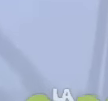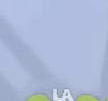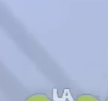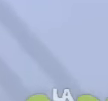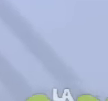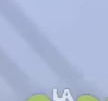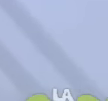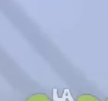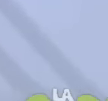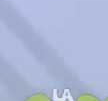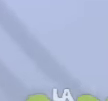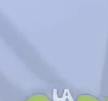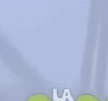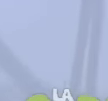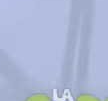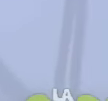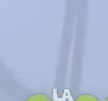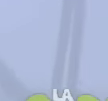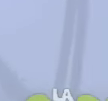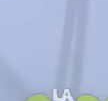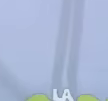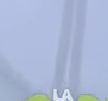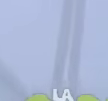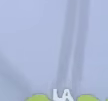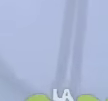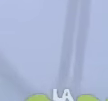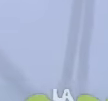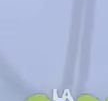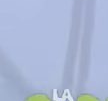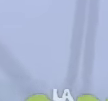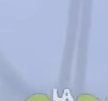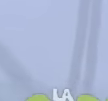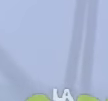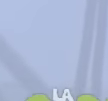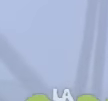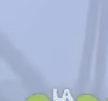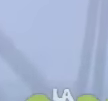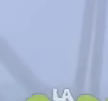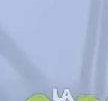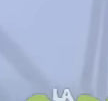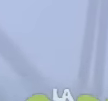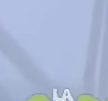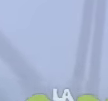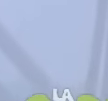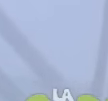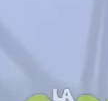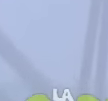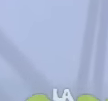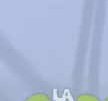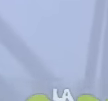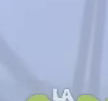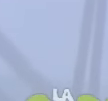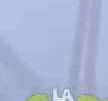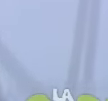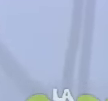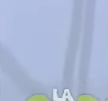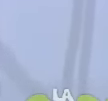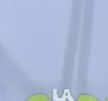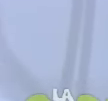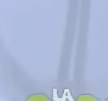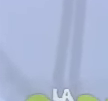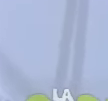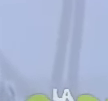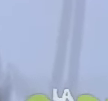grazie, grazie tantissime. Voi siete un popolo meraviglioso, come lo è tutta l'Italia. È meraviglioso il fatto che voi siate venuti